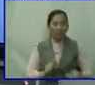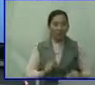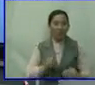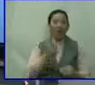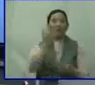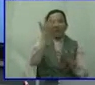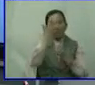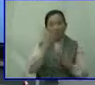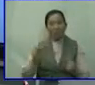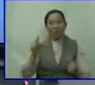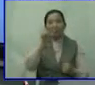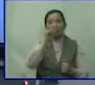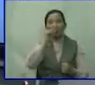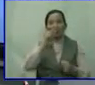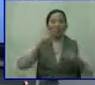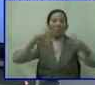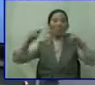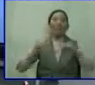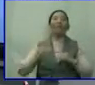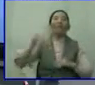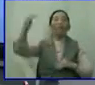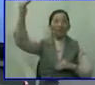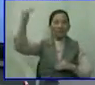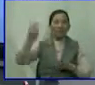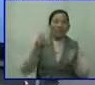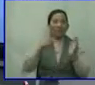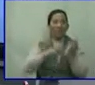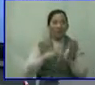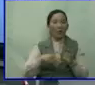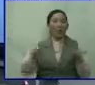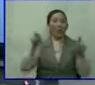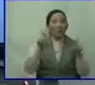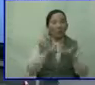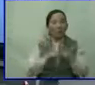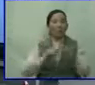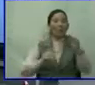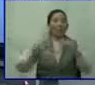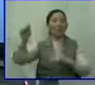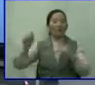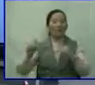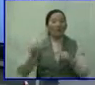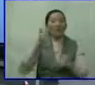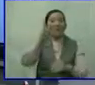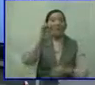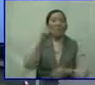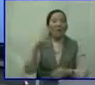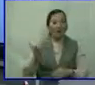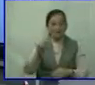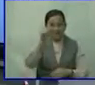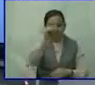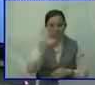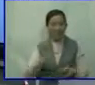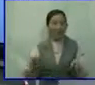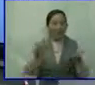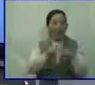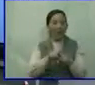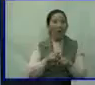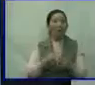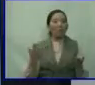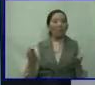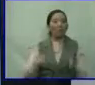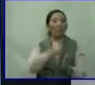«Ночные птицы» выше стало. То же самое, та же самая тенденция и в мае месяце. Но вопрос звучит